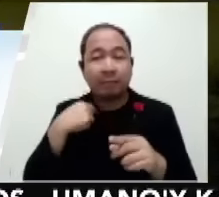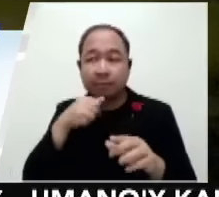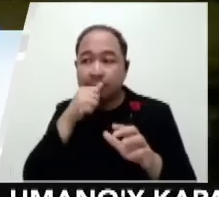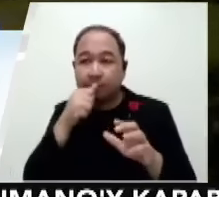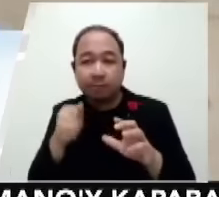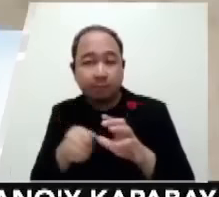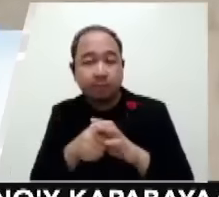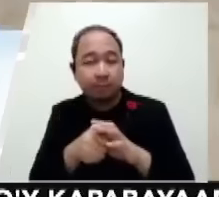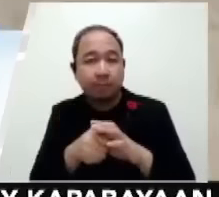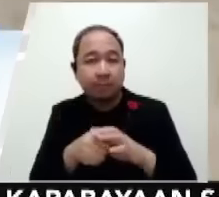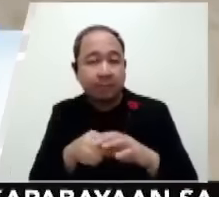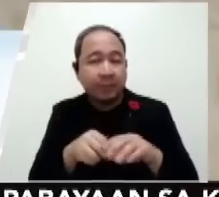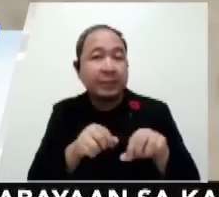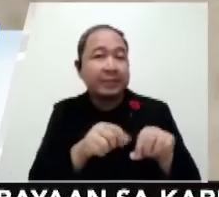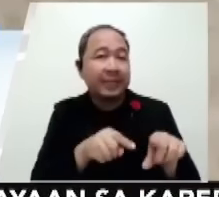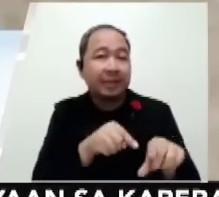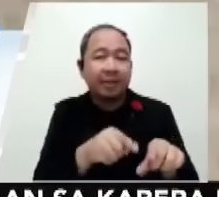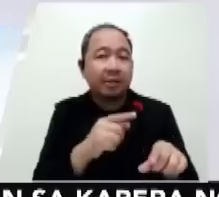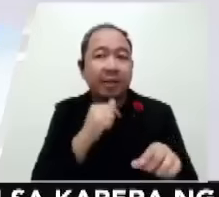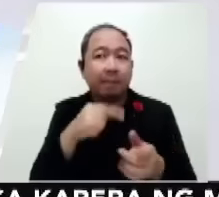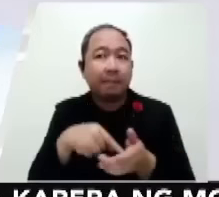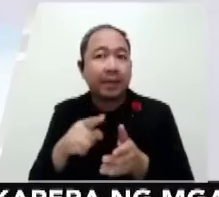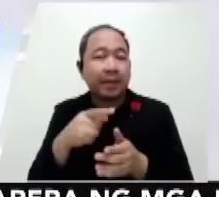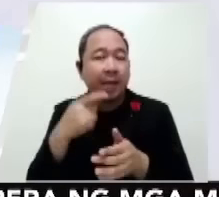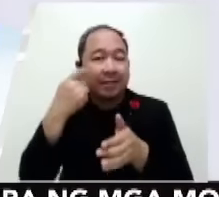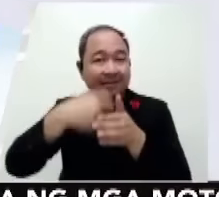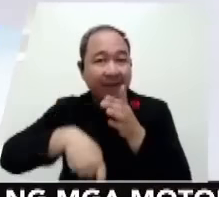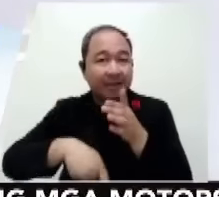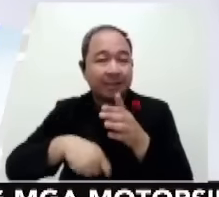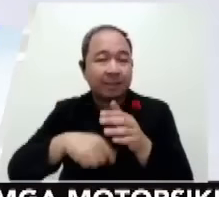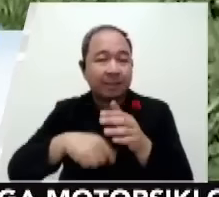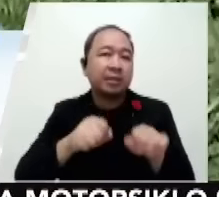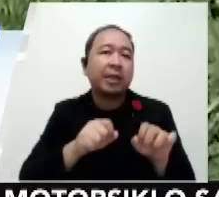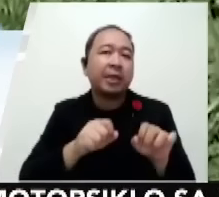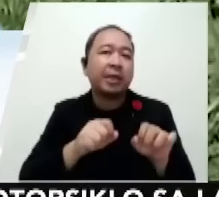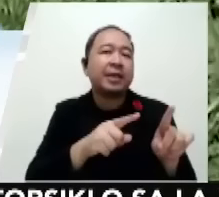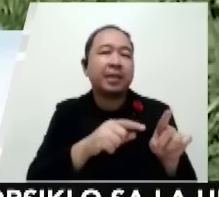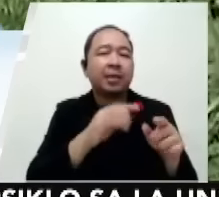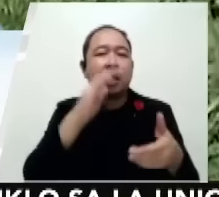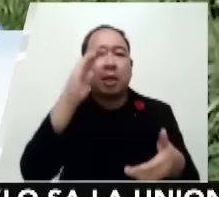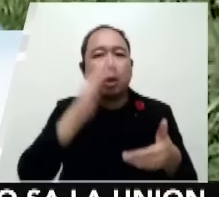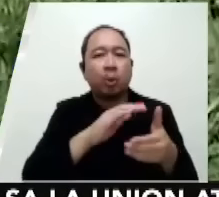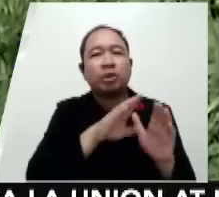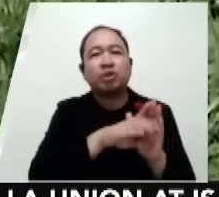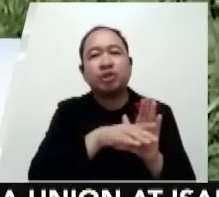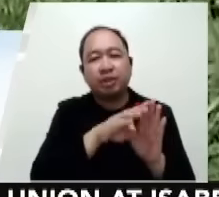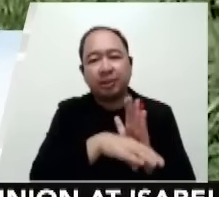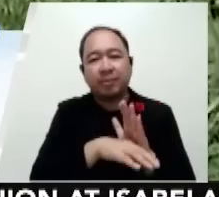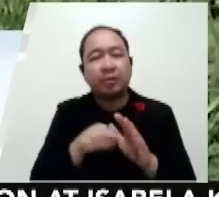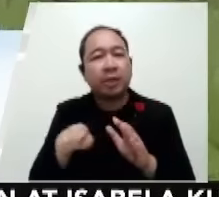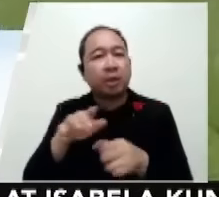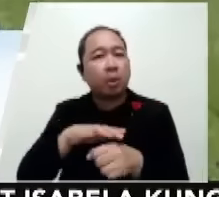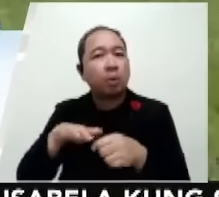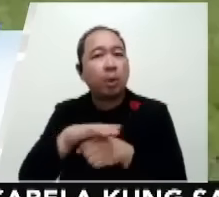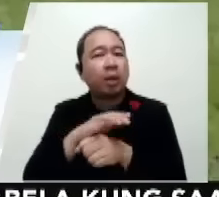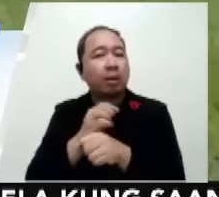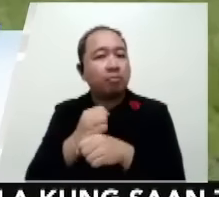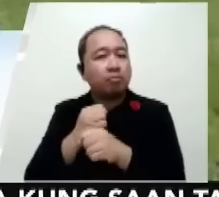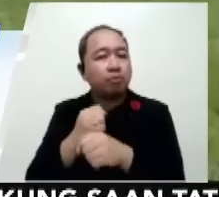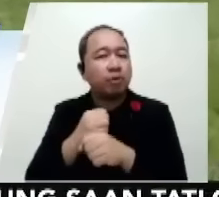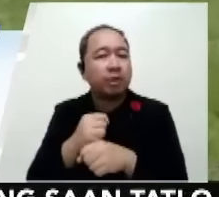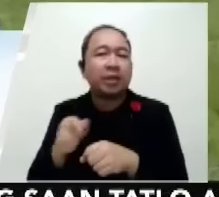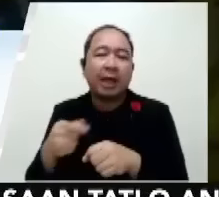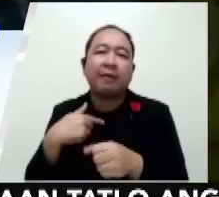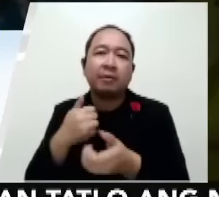tamang buwis, maaari itong ibenta sa mas mababang presyo. Ayon sa mga local producers, malaking tulong sa industriya